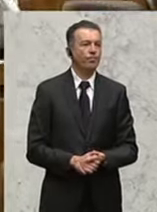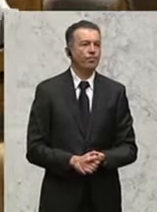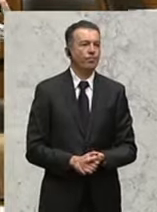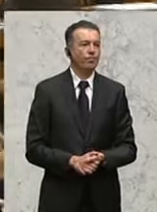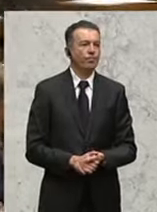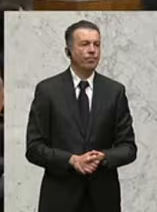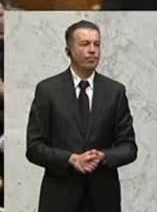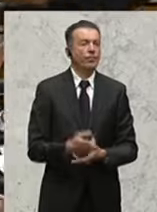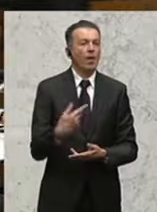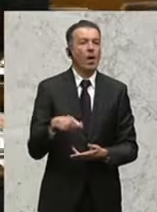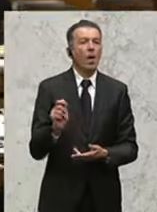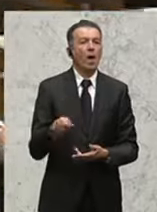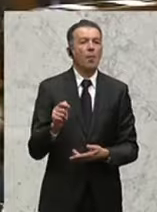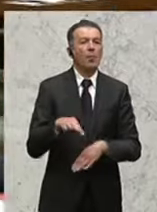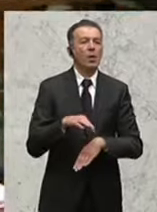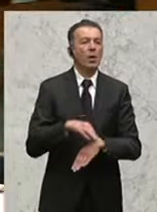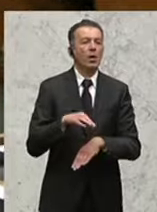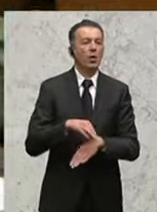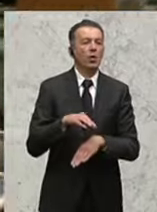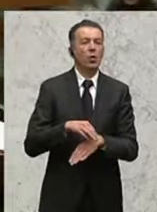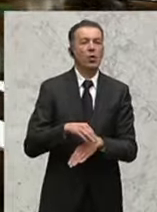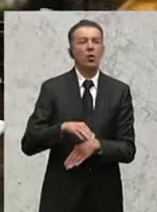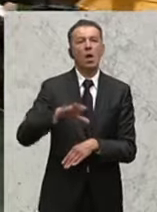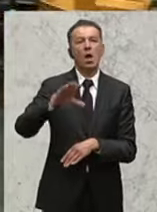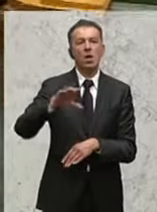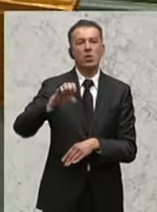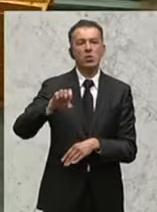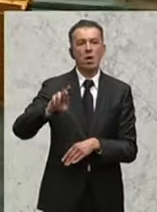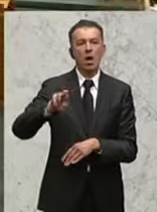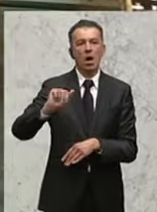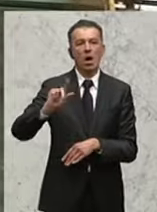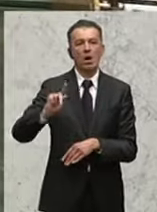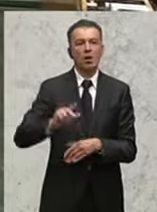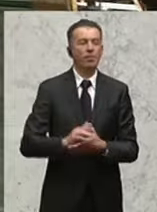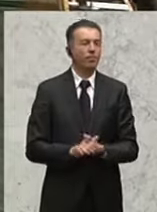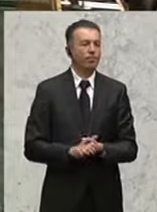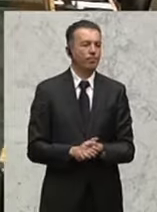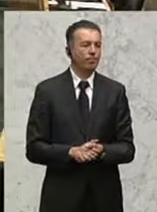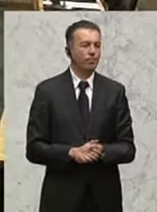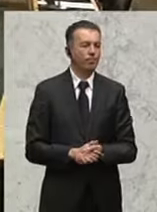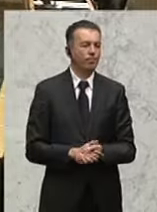Zustimmung zum Rederecht für EU-Abgeordnete im Nationalrat kommt also von Dieter Broos von den Grünen.